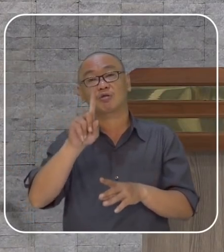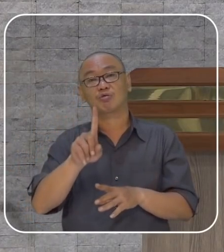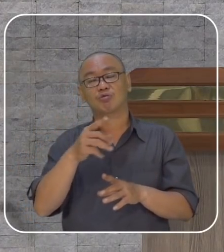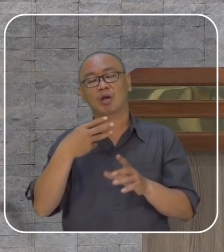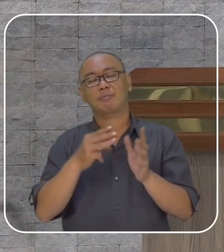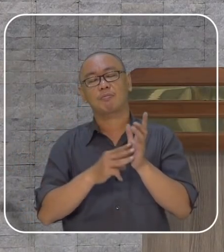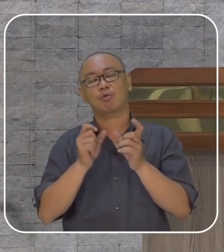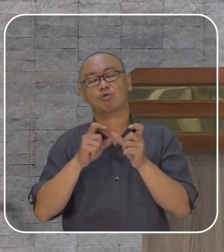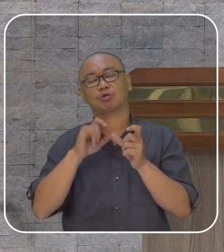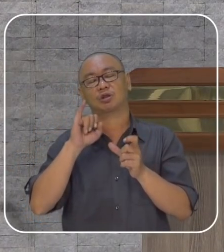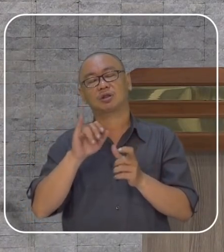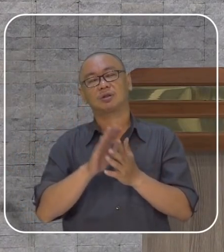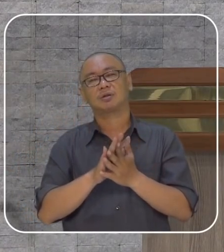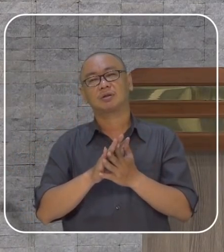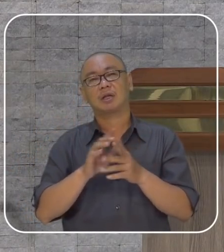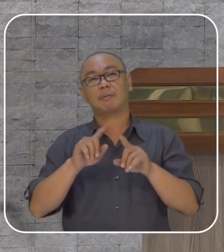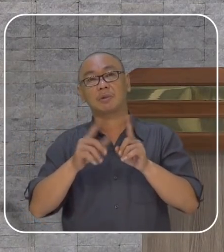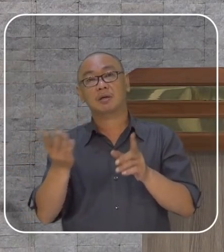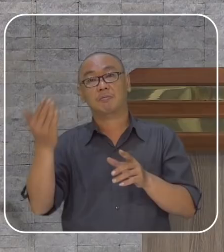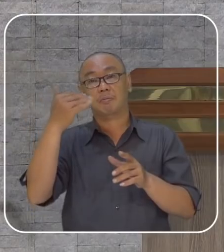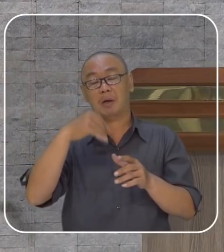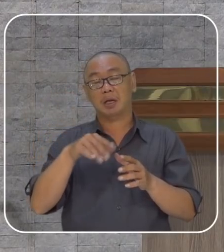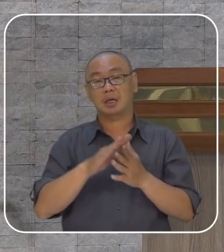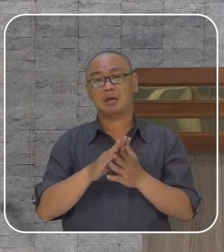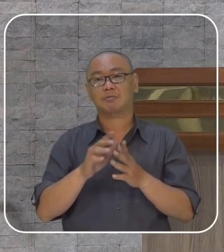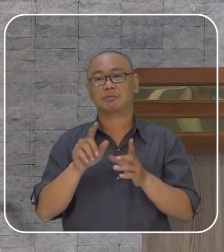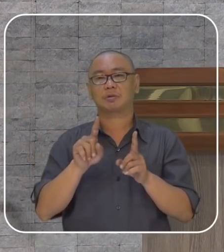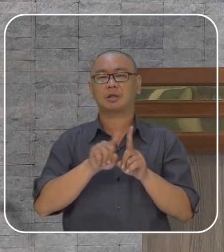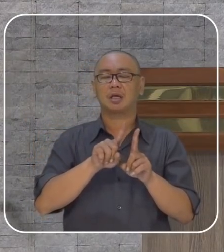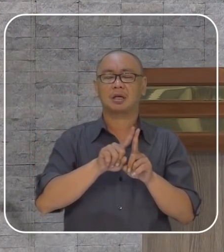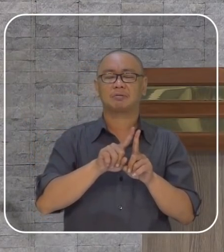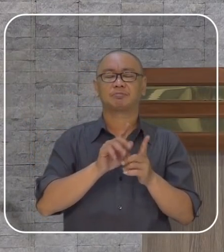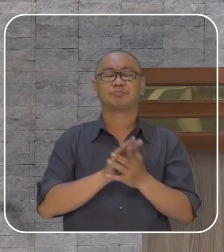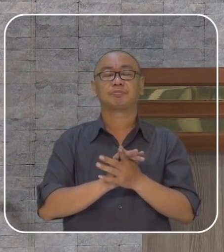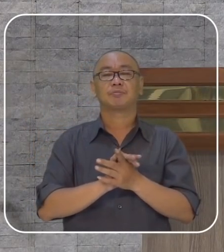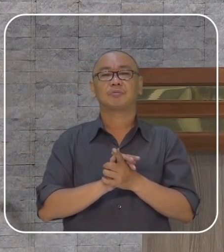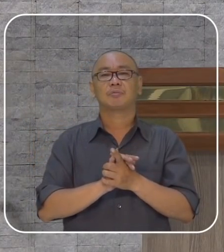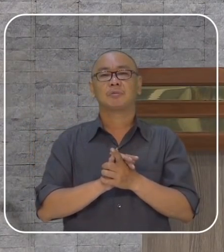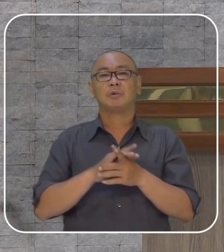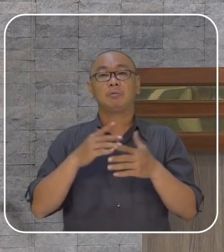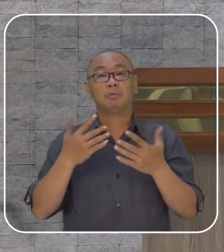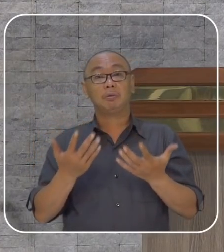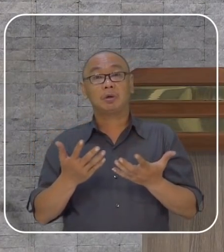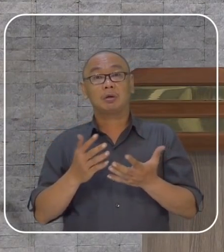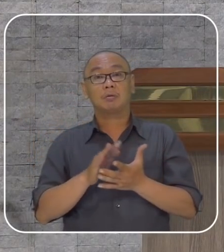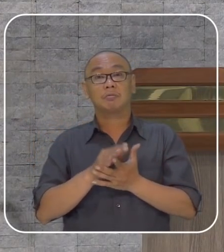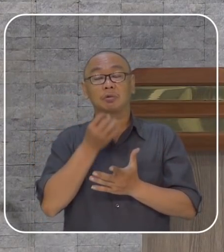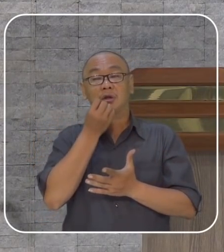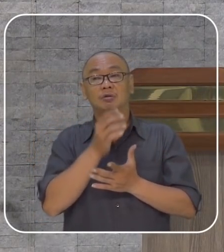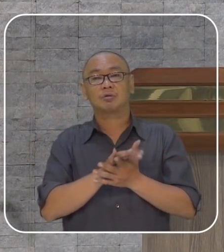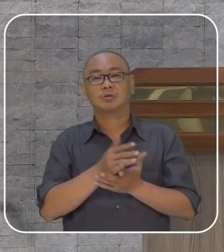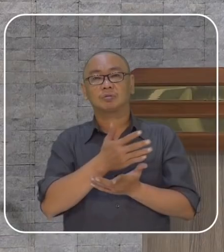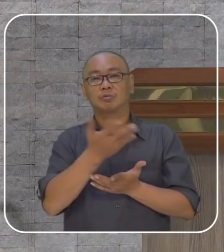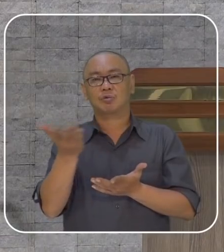dapat kembali sadar. Ya, dan kemudian apabila mengetahui